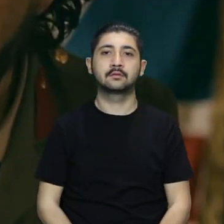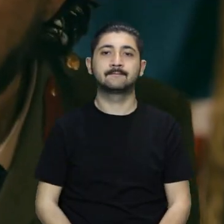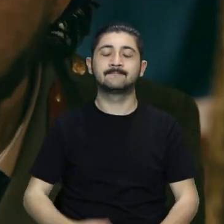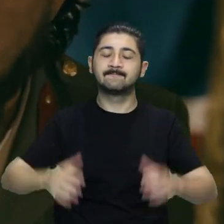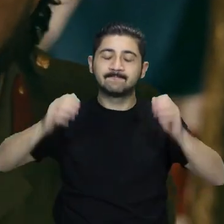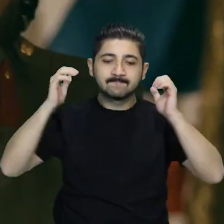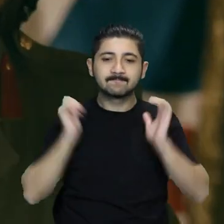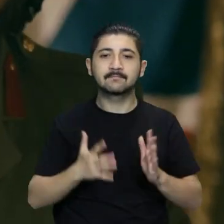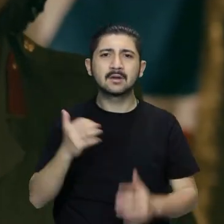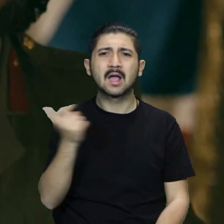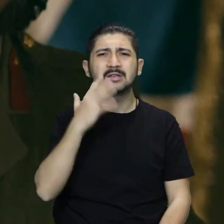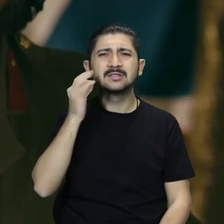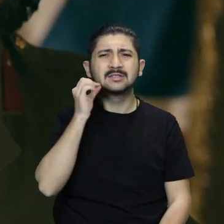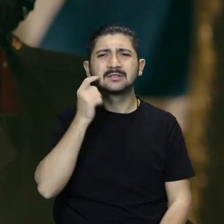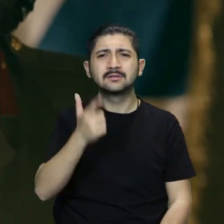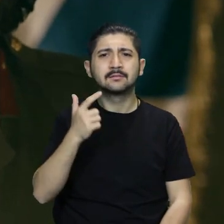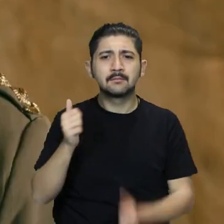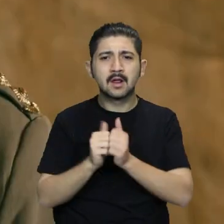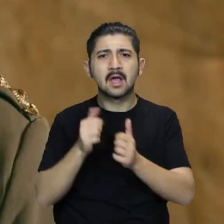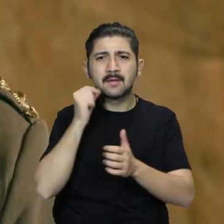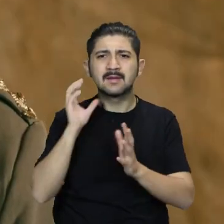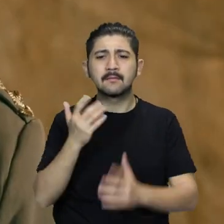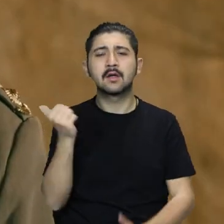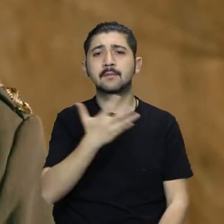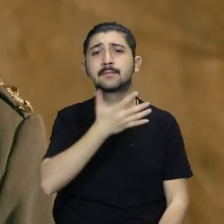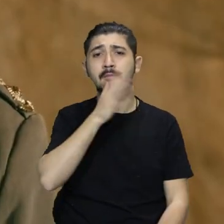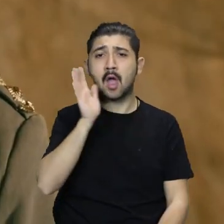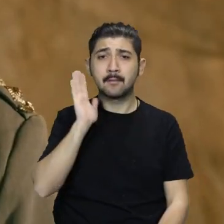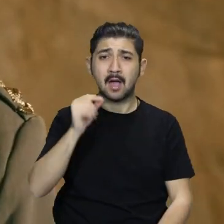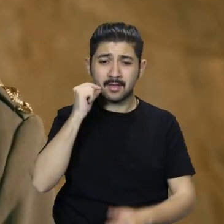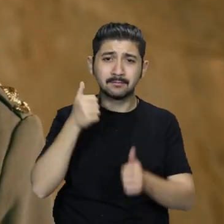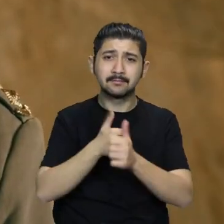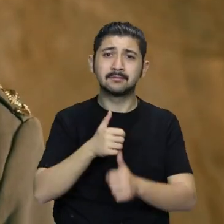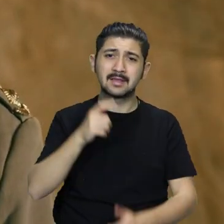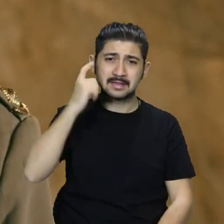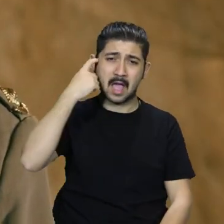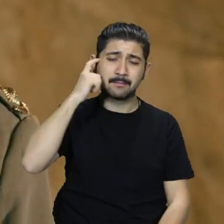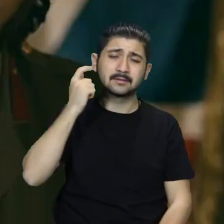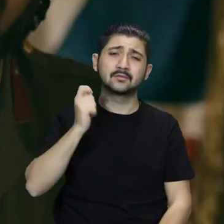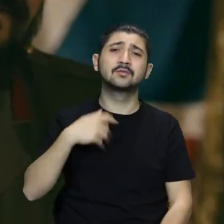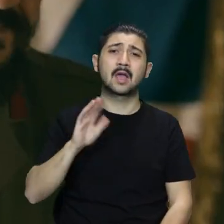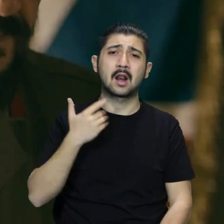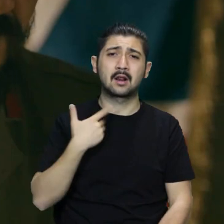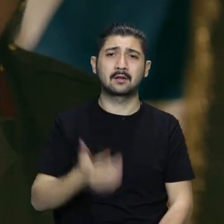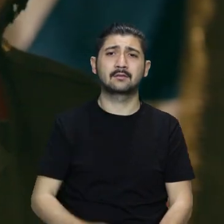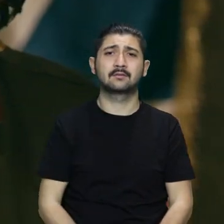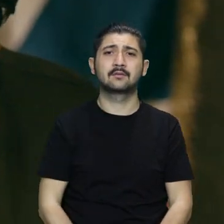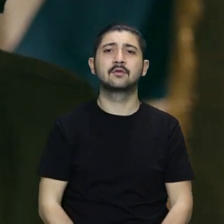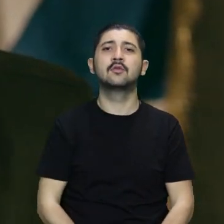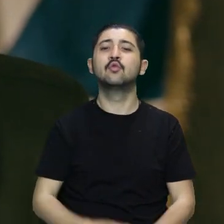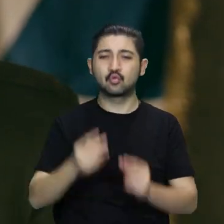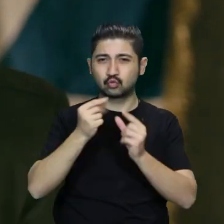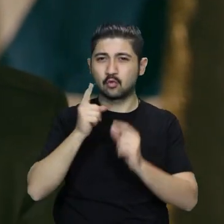Kahretsin. Bunu kaç kişi yapmışlar? Başlarında kim varmış? Sayılarını bilmiyoruz ama başlarında kimin olduğunu tahmin etmek zor değil.